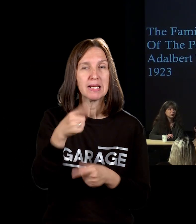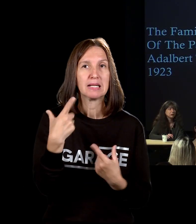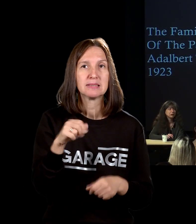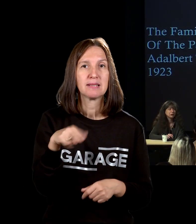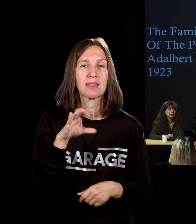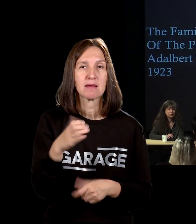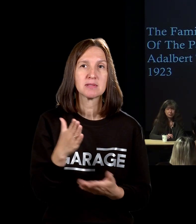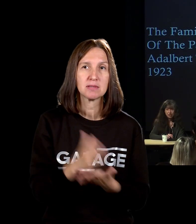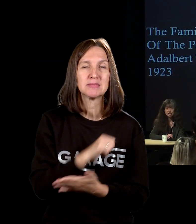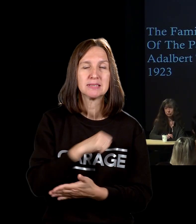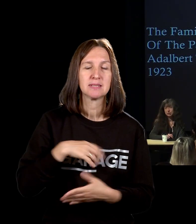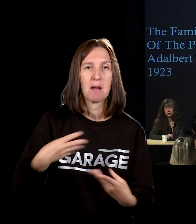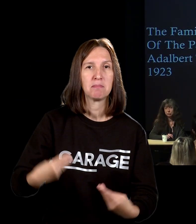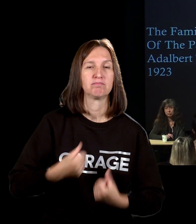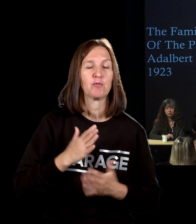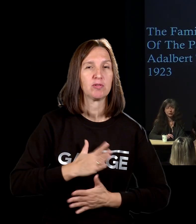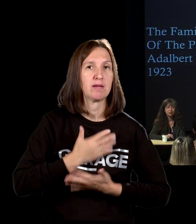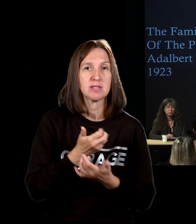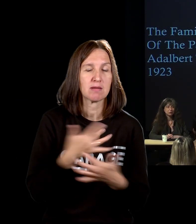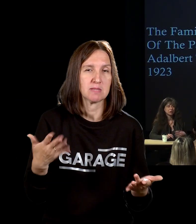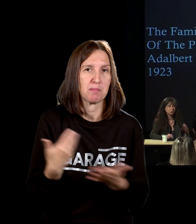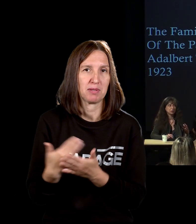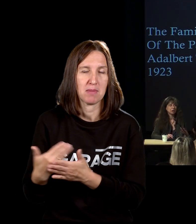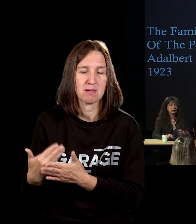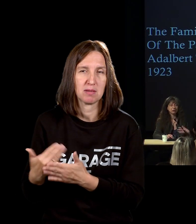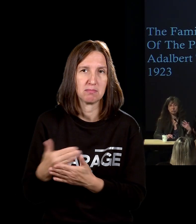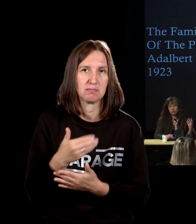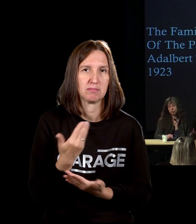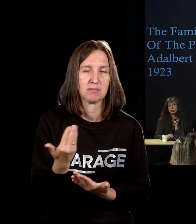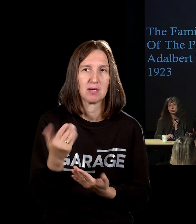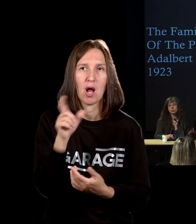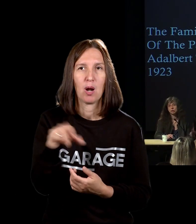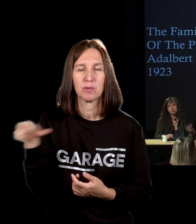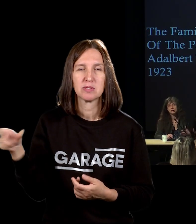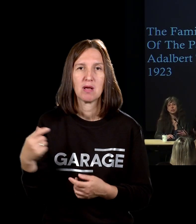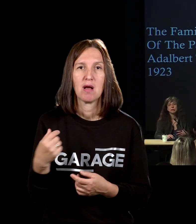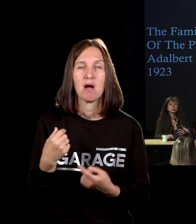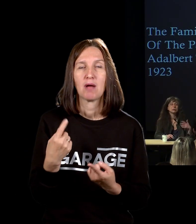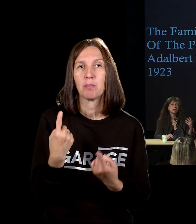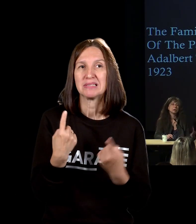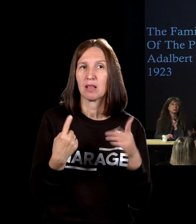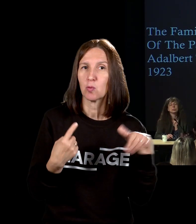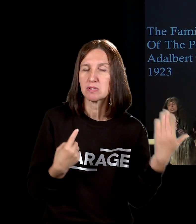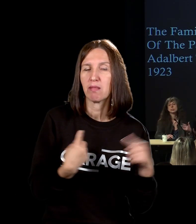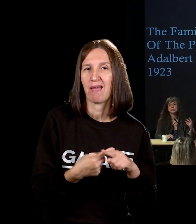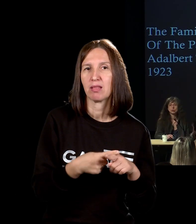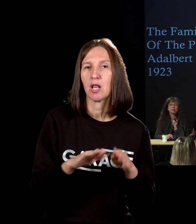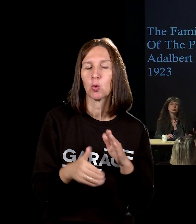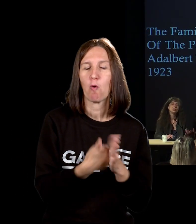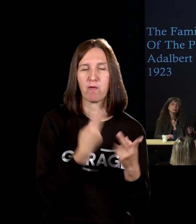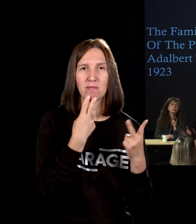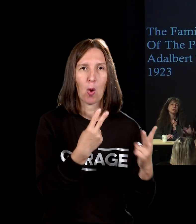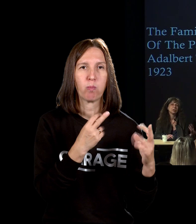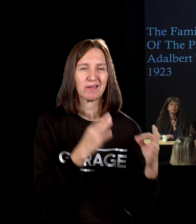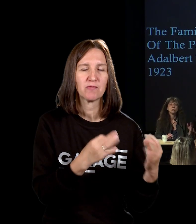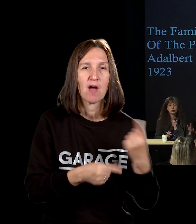Дикс вдохновляется самыми разными примерами. Да, это как бы это, с одной стороны, там, и новая объективность, возврат к